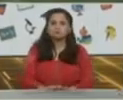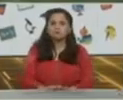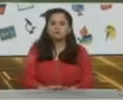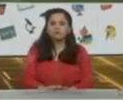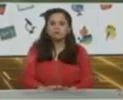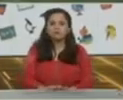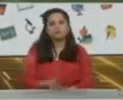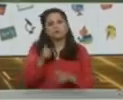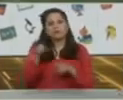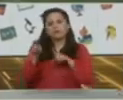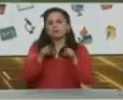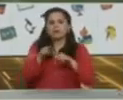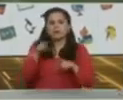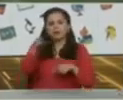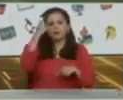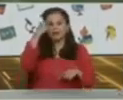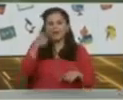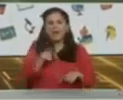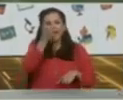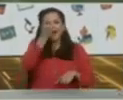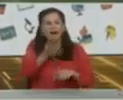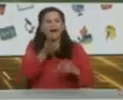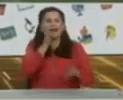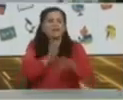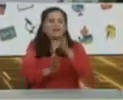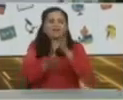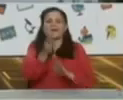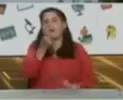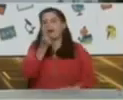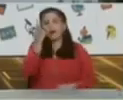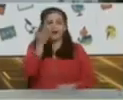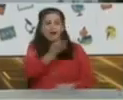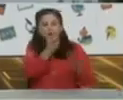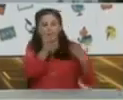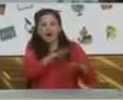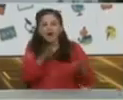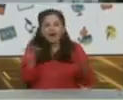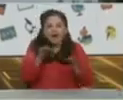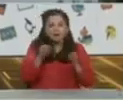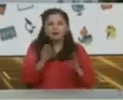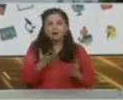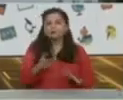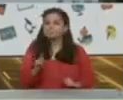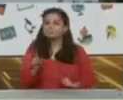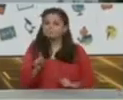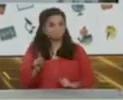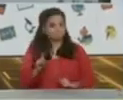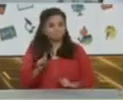एक प्रकार से वो तरीका लगता तो बहुत आसान है, लेकिन